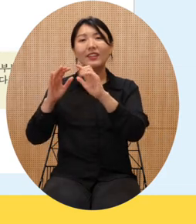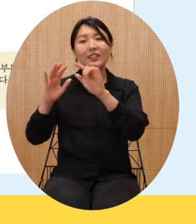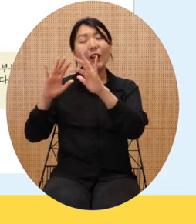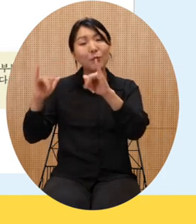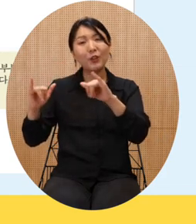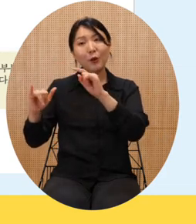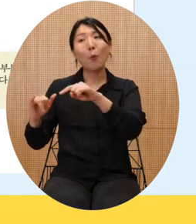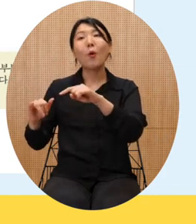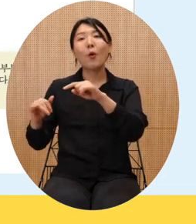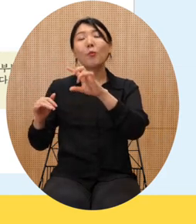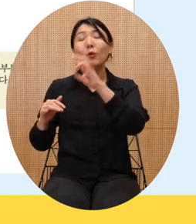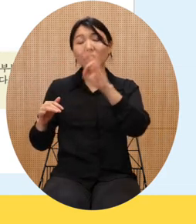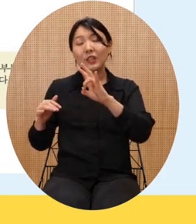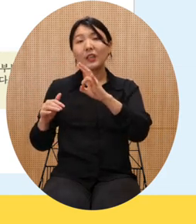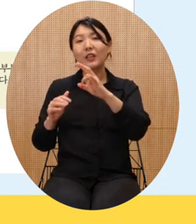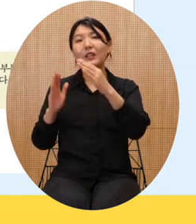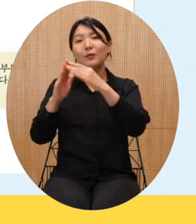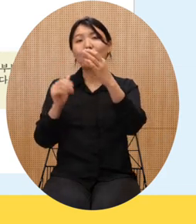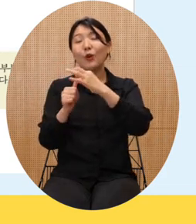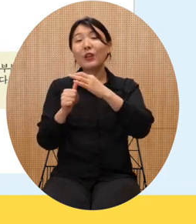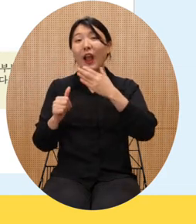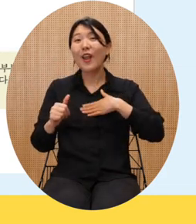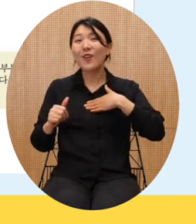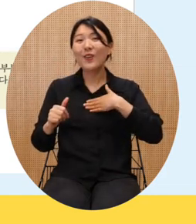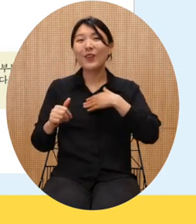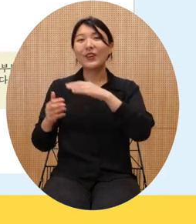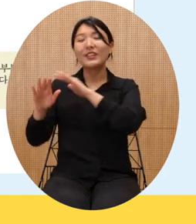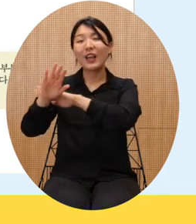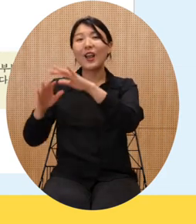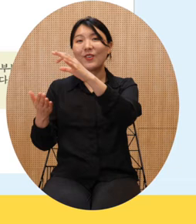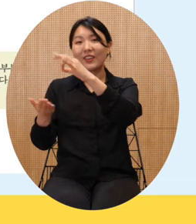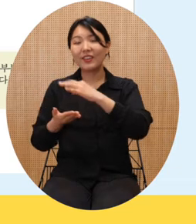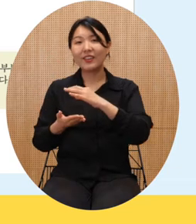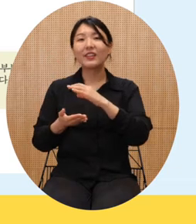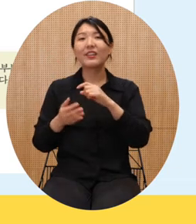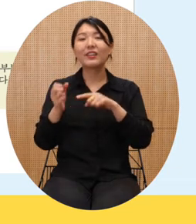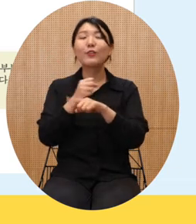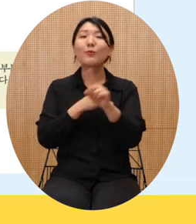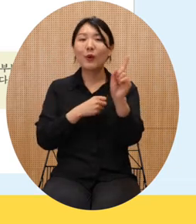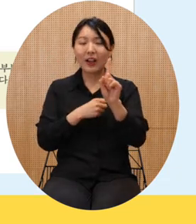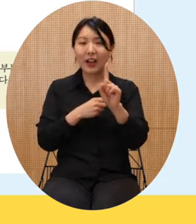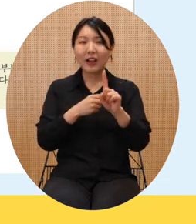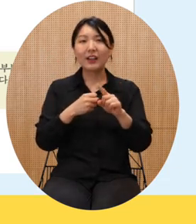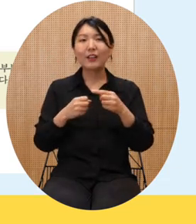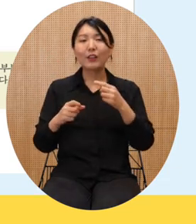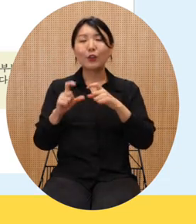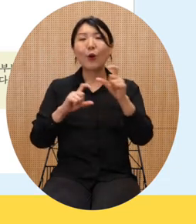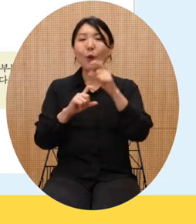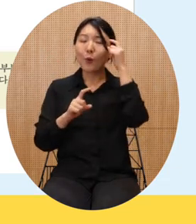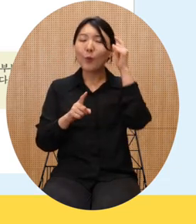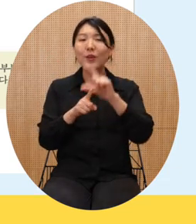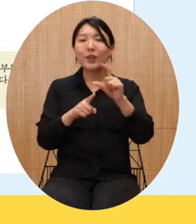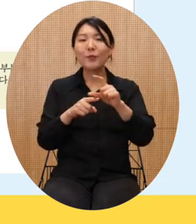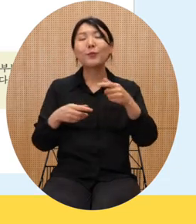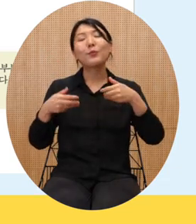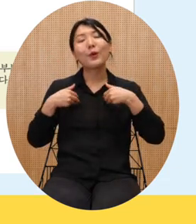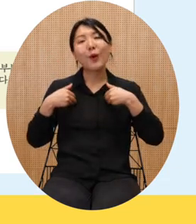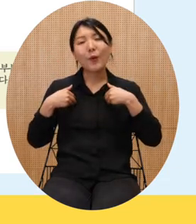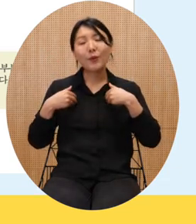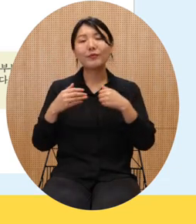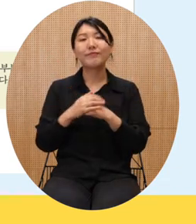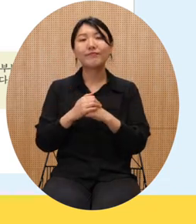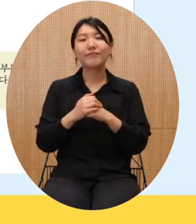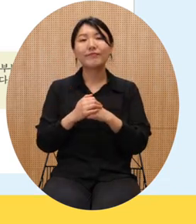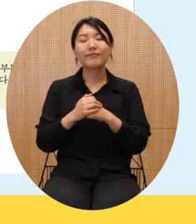그 사람들이 다 이거 뭔지 알면서 받으실까? 주거비 지원인지를. 이런 것들에 관해서 우리가 조금 더